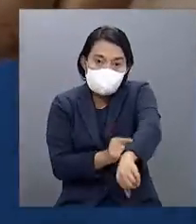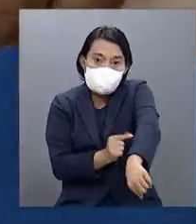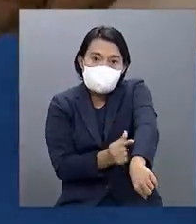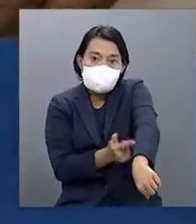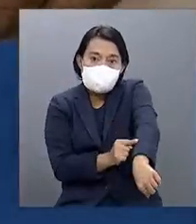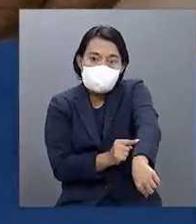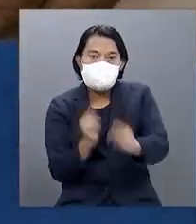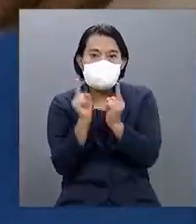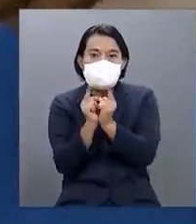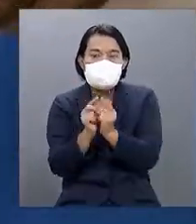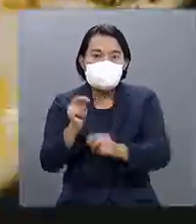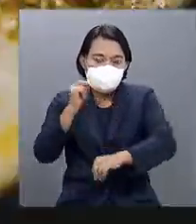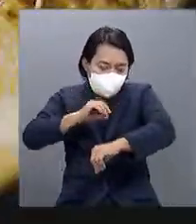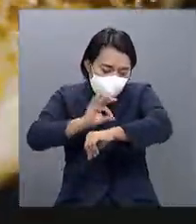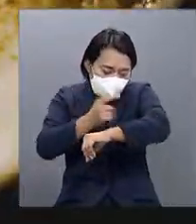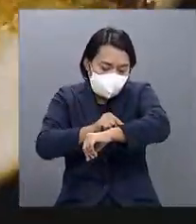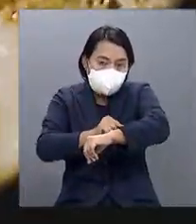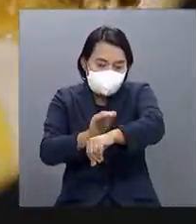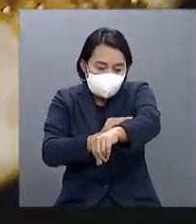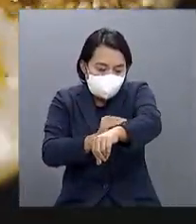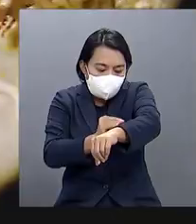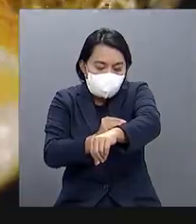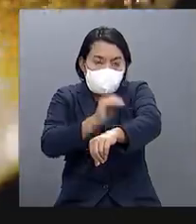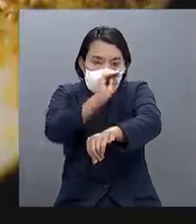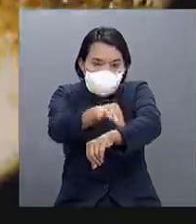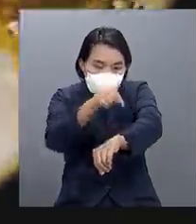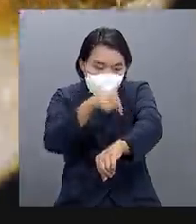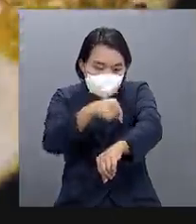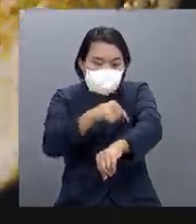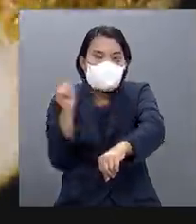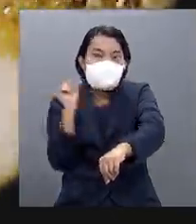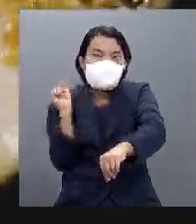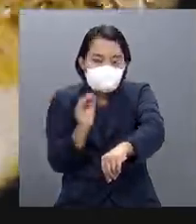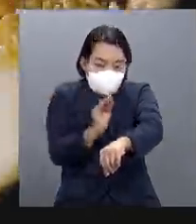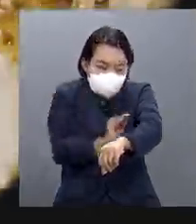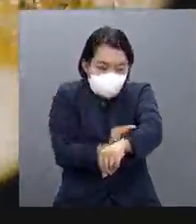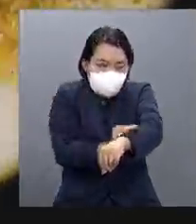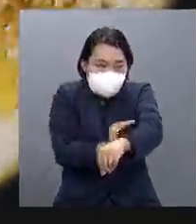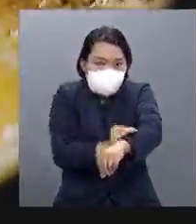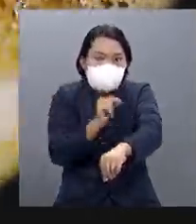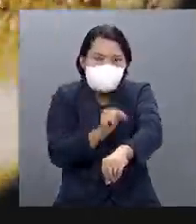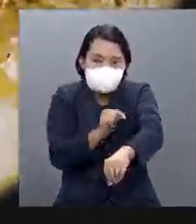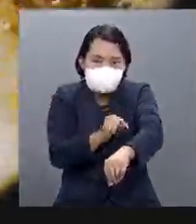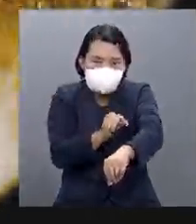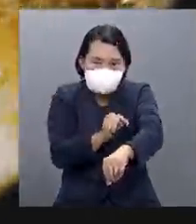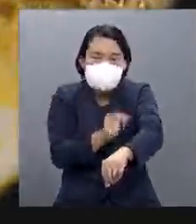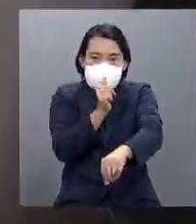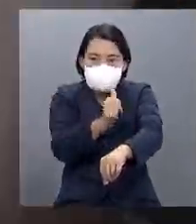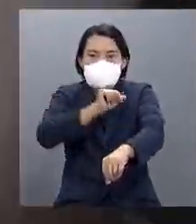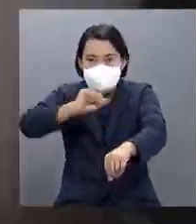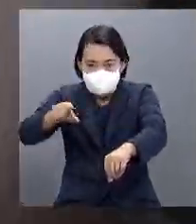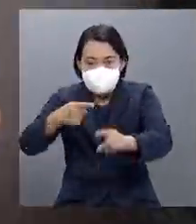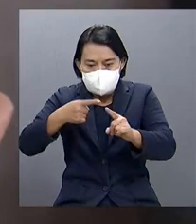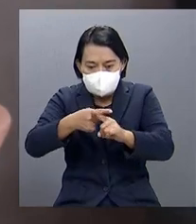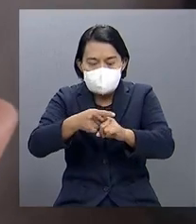วกเนี่ยหลังจากทำความสะอาดบาดแผลเสร็จแล้วการใช้ความเย็นมาประคบบริเวณที่เกิดแผลจะสามารถบรรเทาการปวดได้นะครับก็เลยขอความร่วม